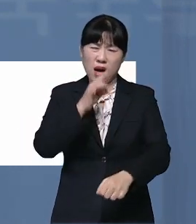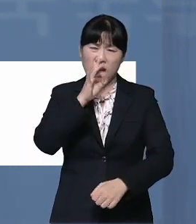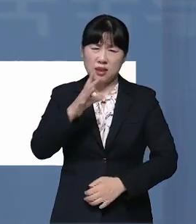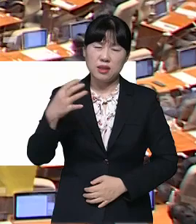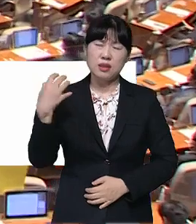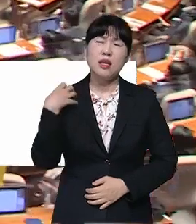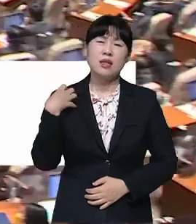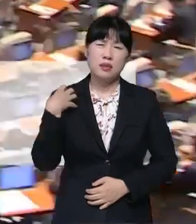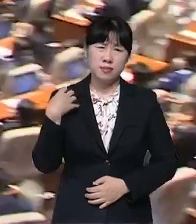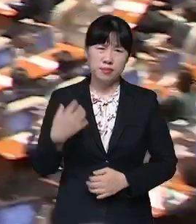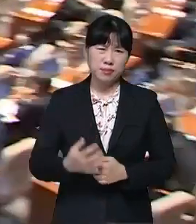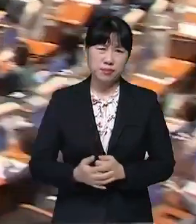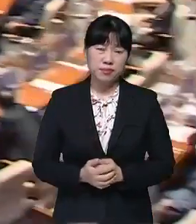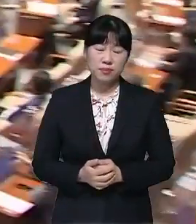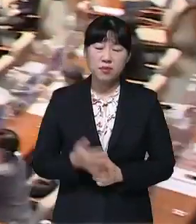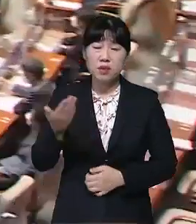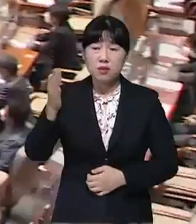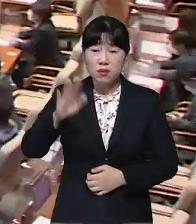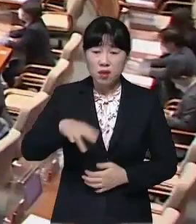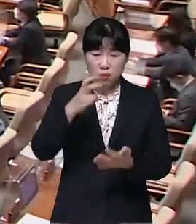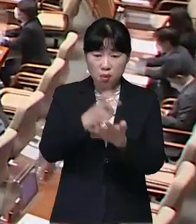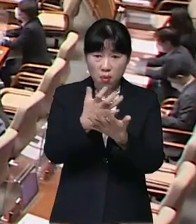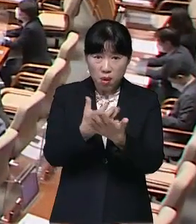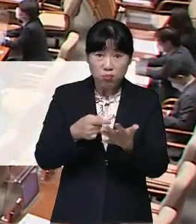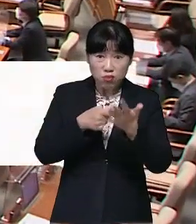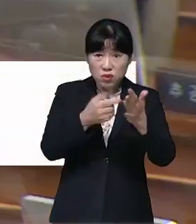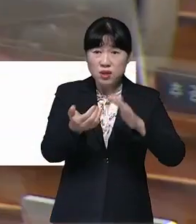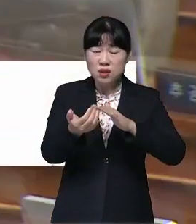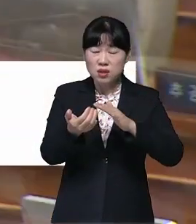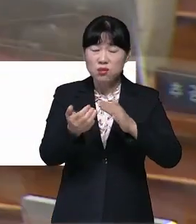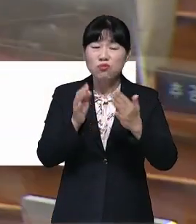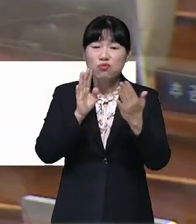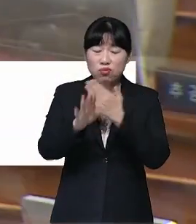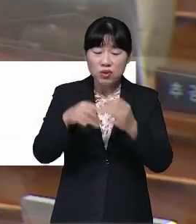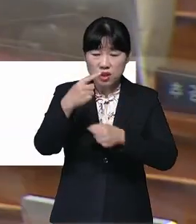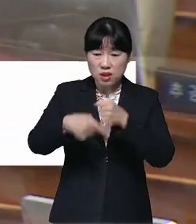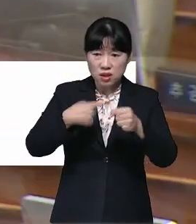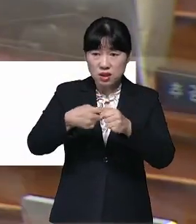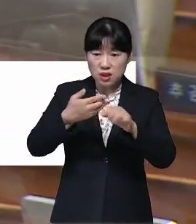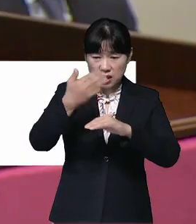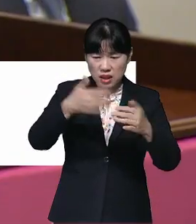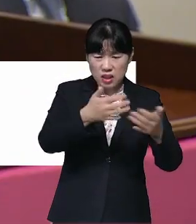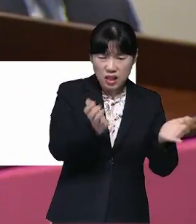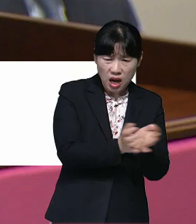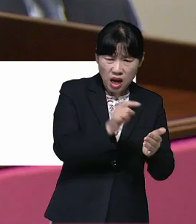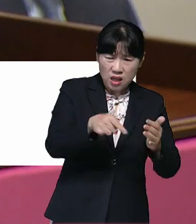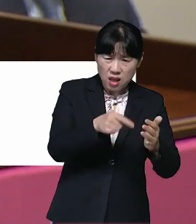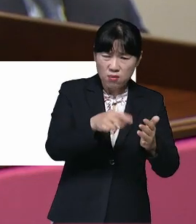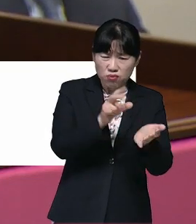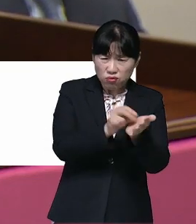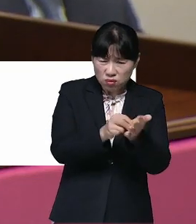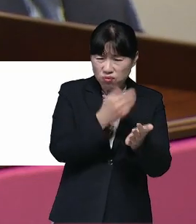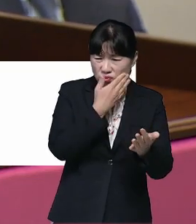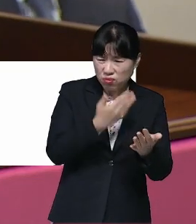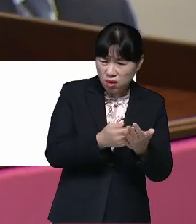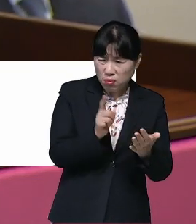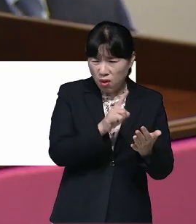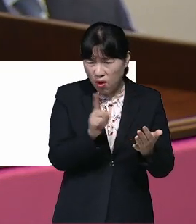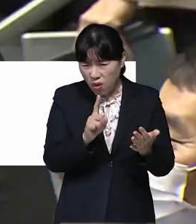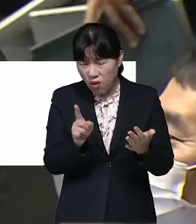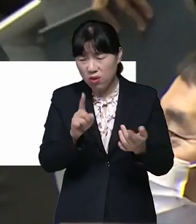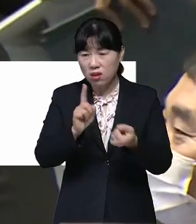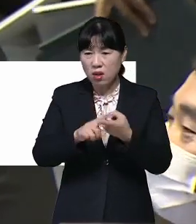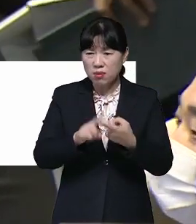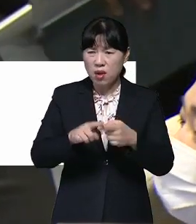있습니다 하지만 보관 발이 이후 1년이 넘도록 당 논과 현암 법안 등에 밀리면서 여전히